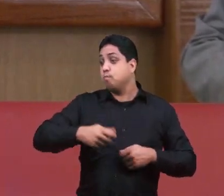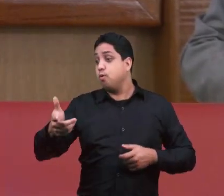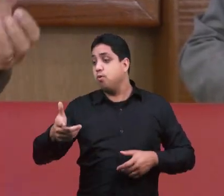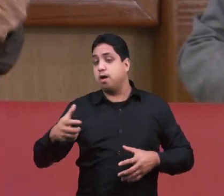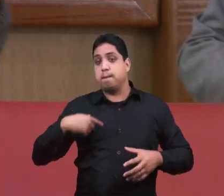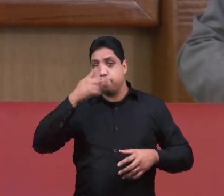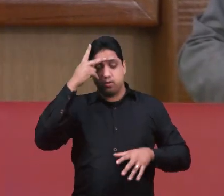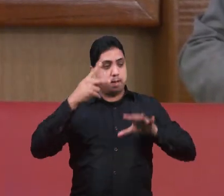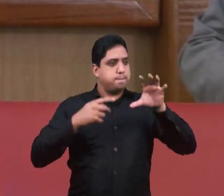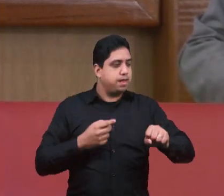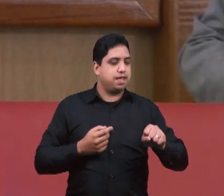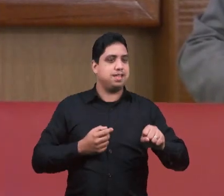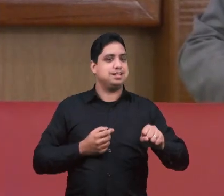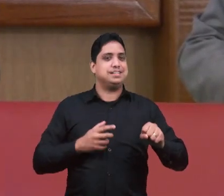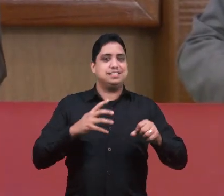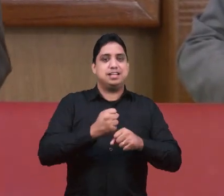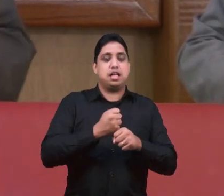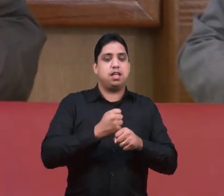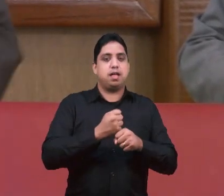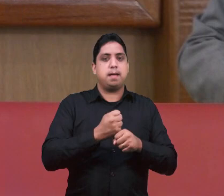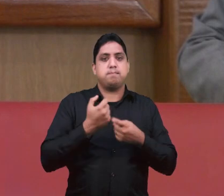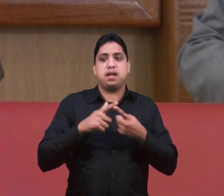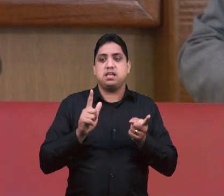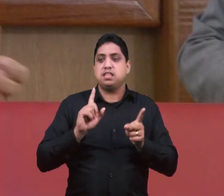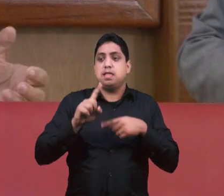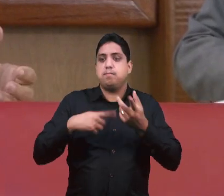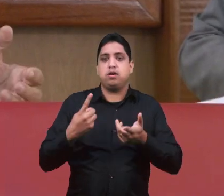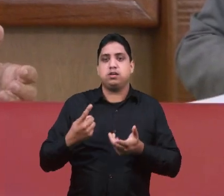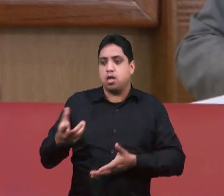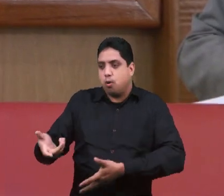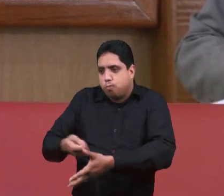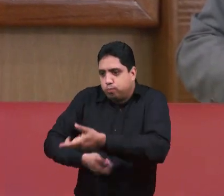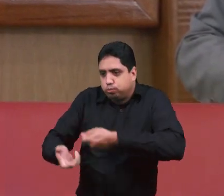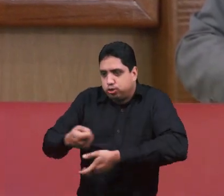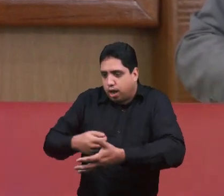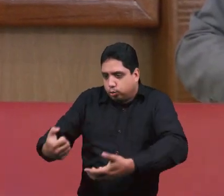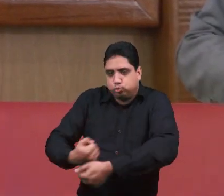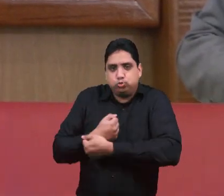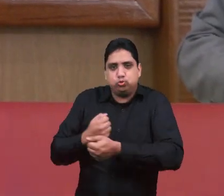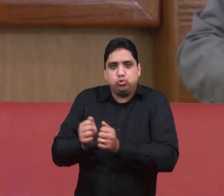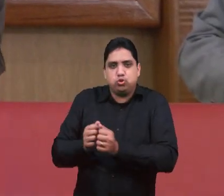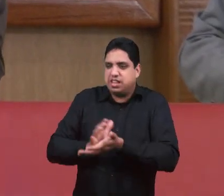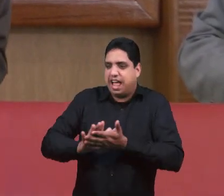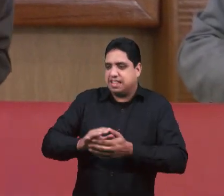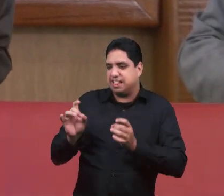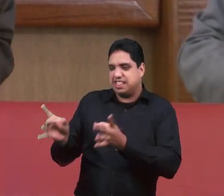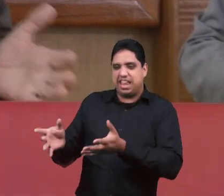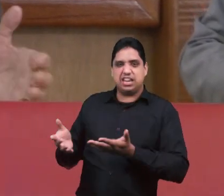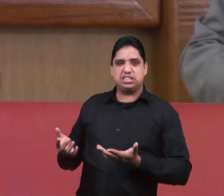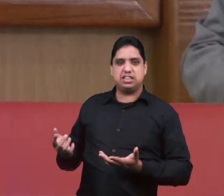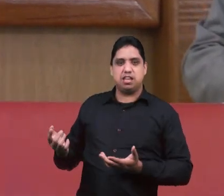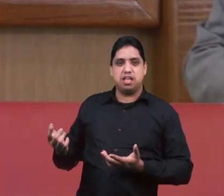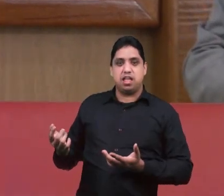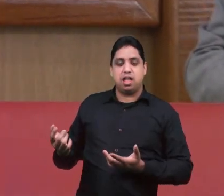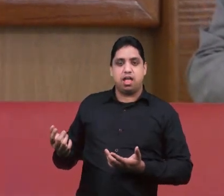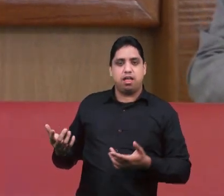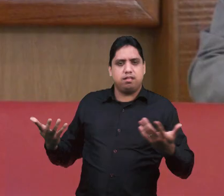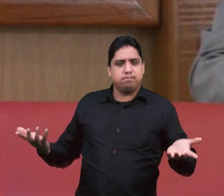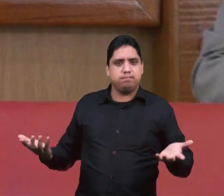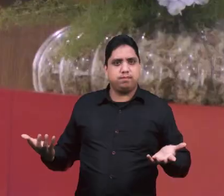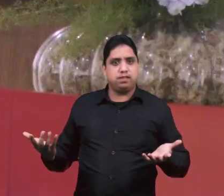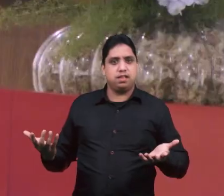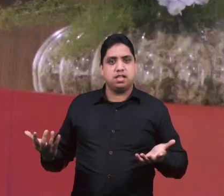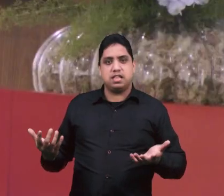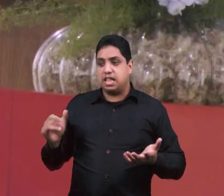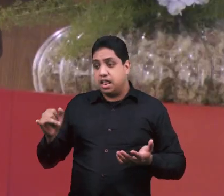aucune signification. Ce n'est pas celui qui a embrassé et qui ne relâche plus. Il ne sait pas nager, donc il ne peut